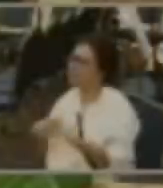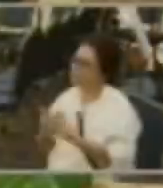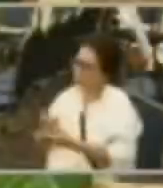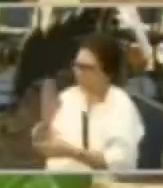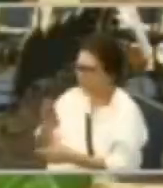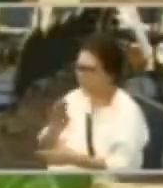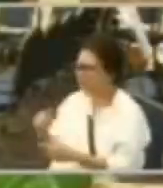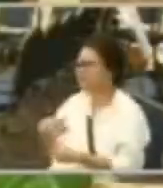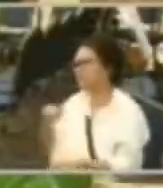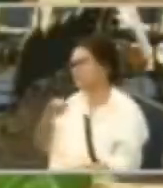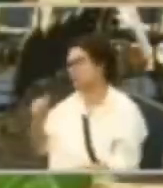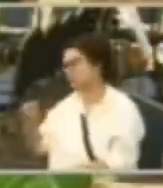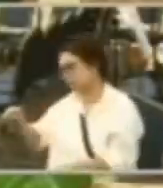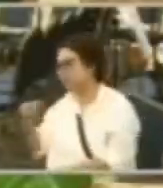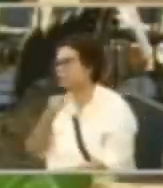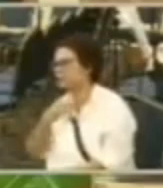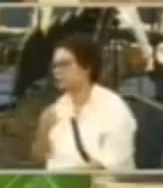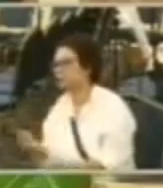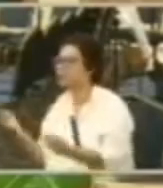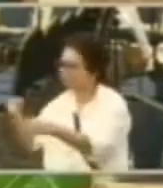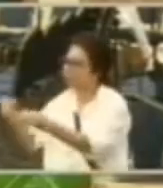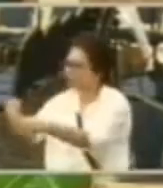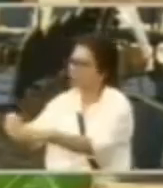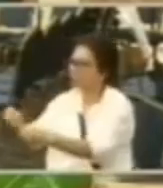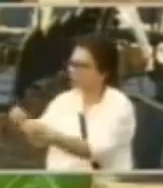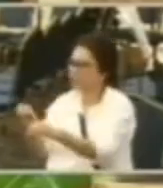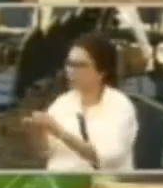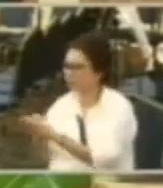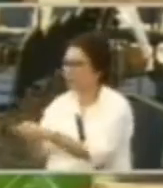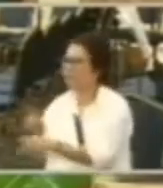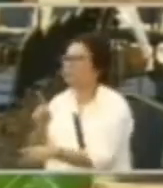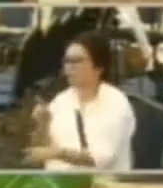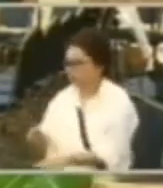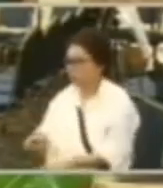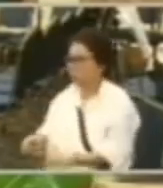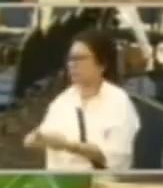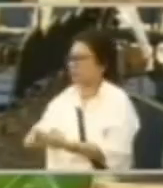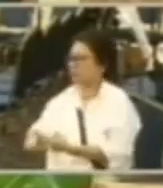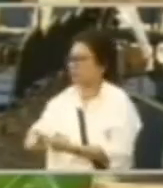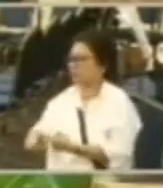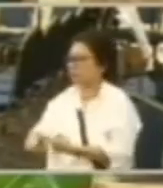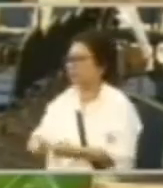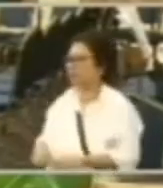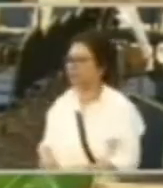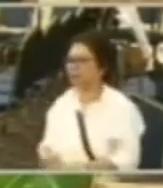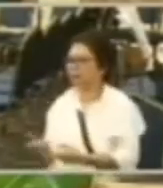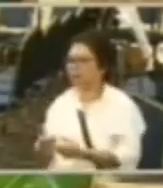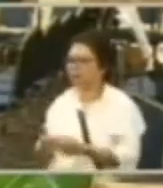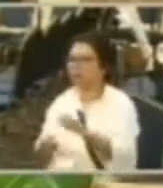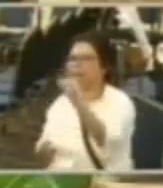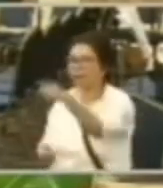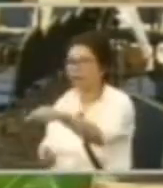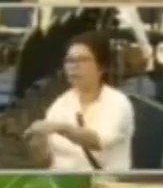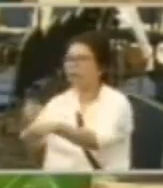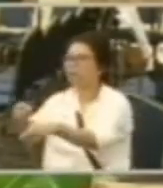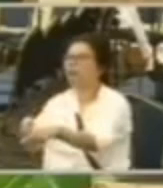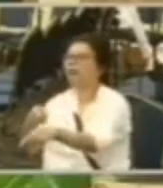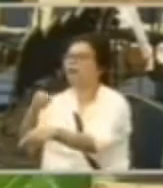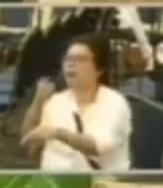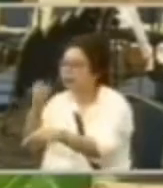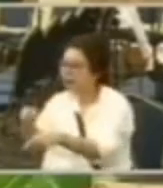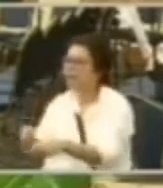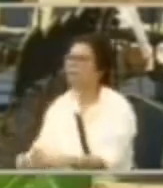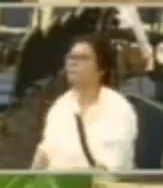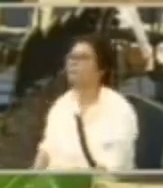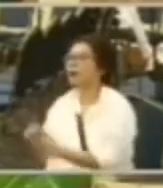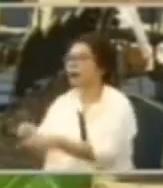Romo, ya sudah ikut, ayo masuk. Romo, nanti nunggu teman. Terus saya tanya, lu misa cari Tuhan apa cari